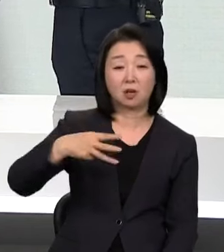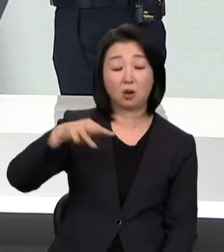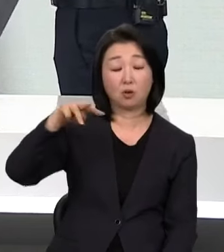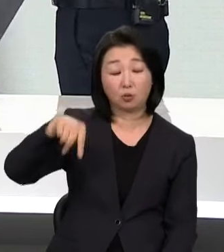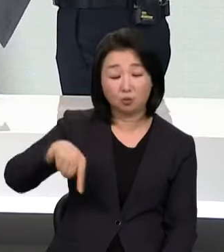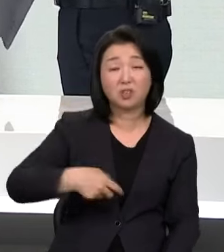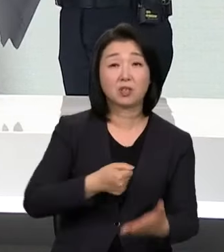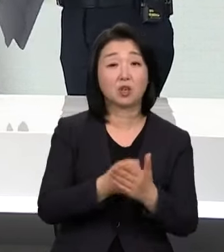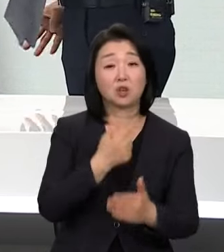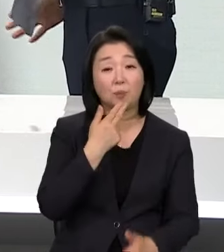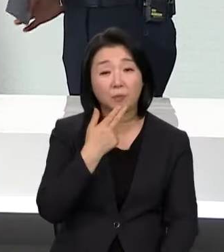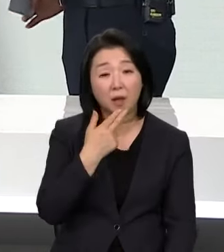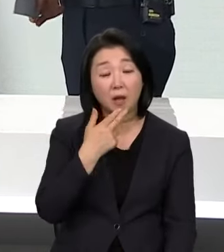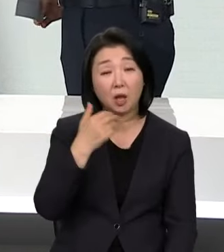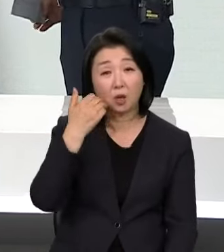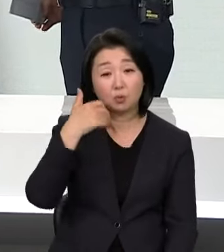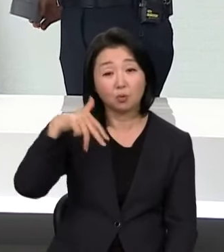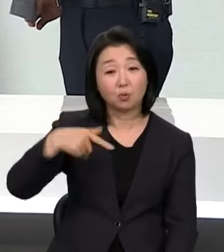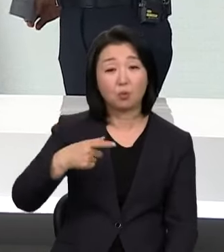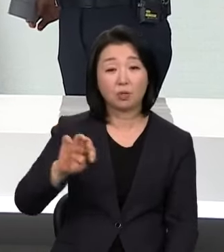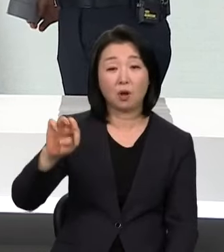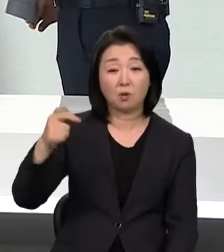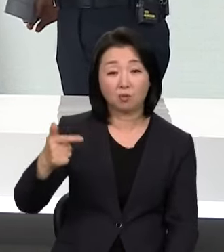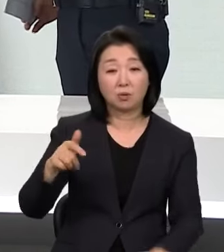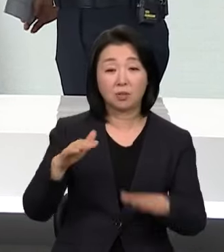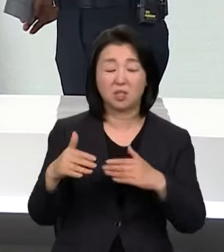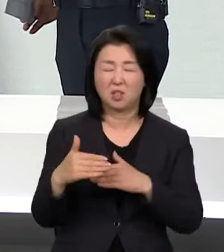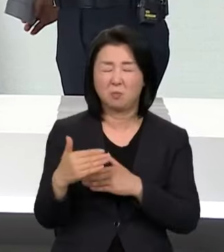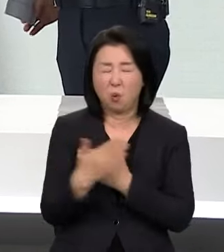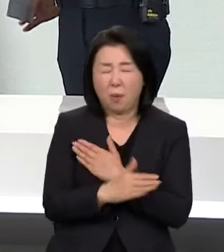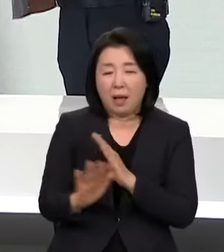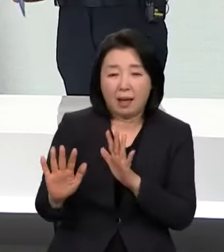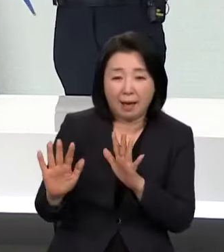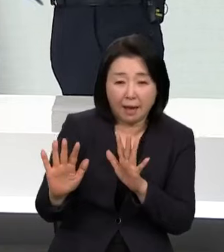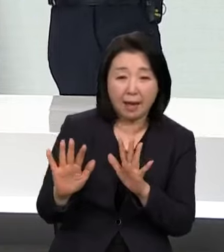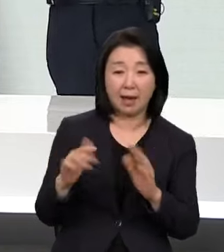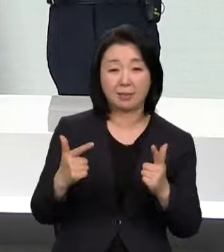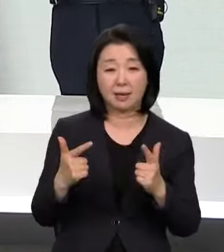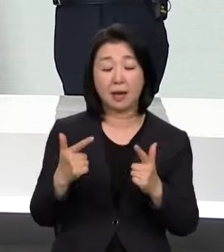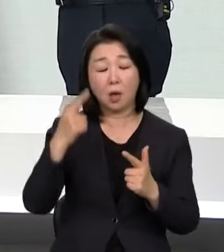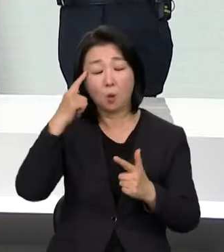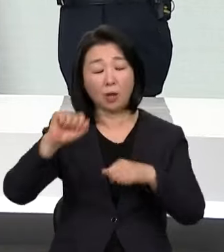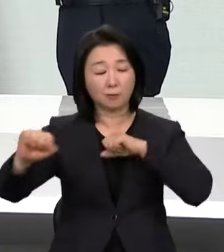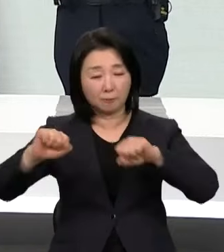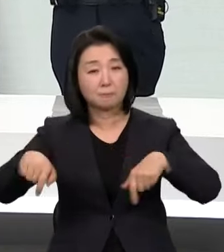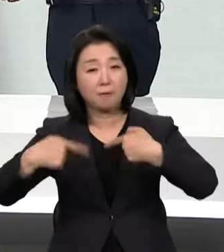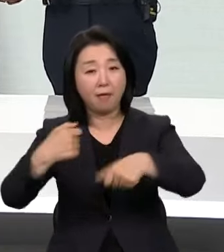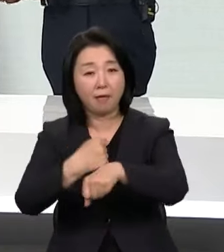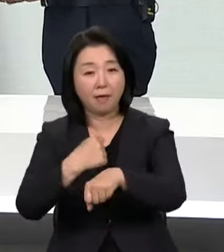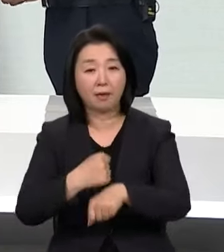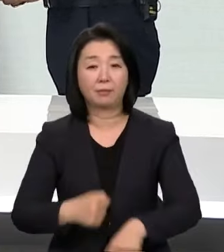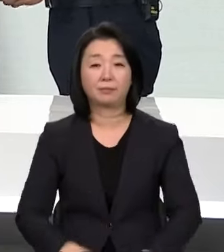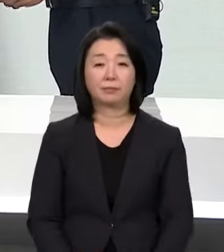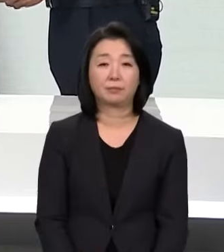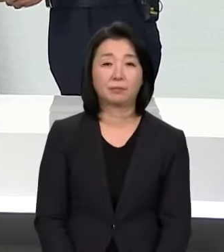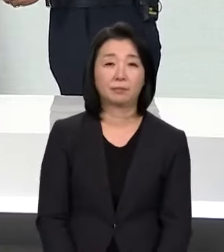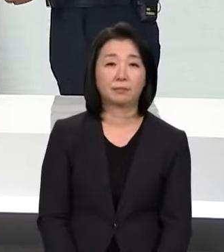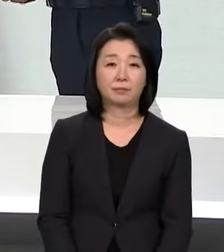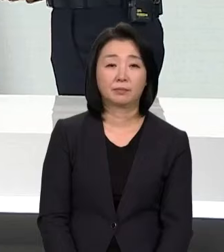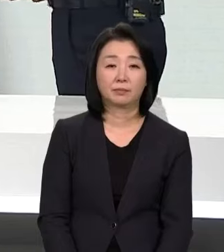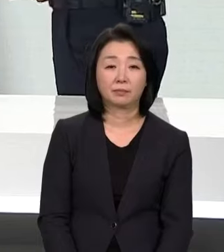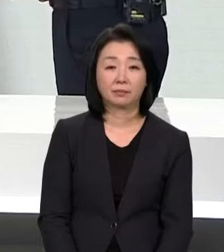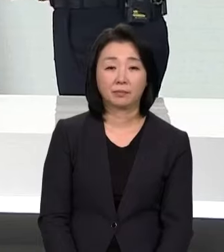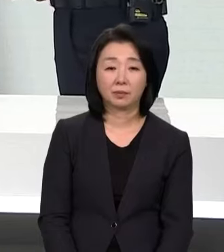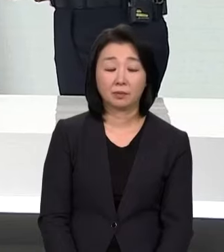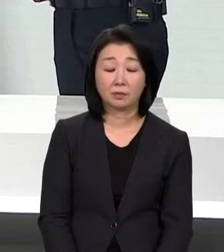없다라고 얘기했고 반면에 조종훈 의원은 지금 살릴 상황이 아니다면 상대적으로 적극적인 입장을 드러냈습니다네 근데 여기